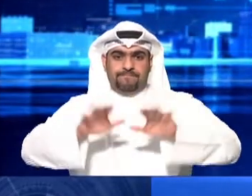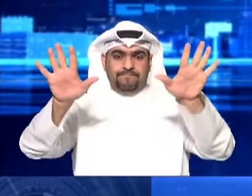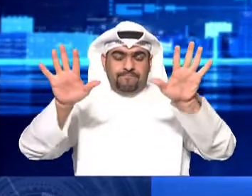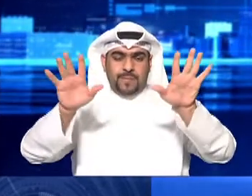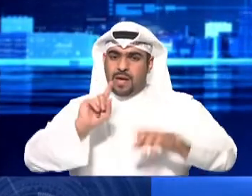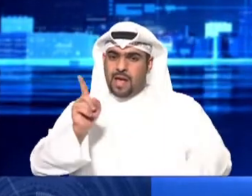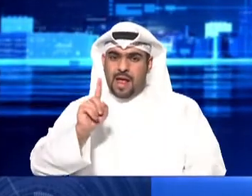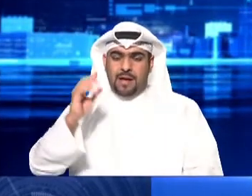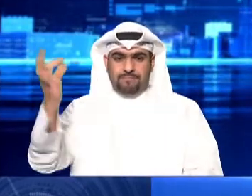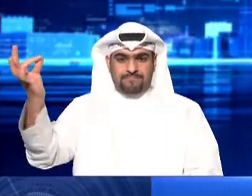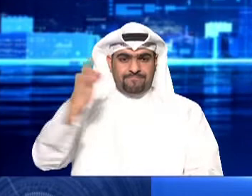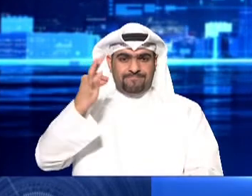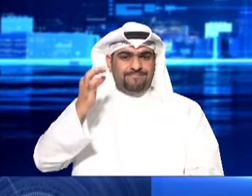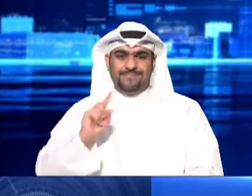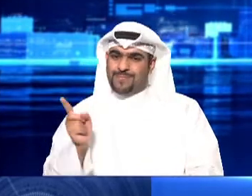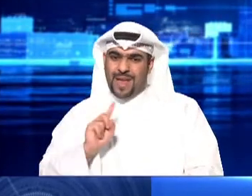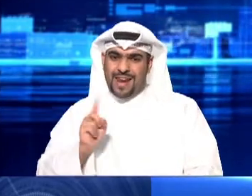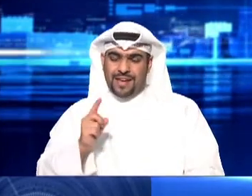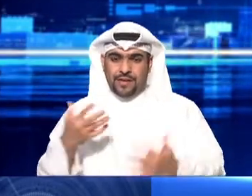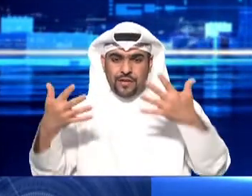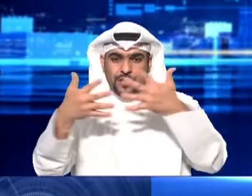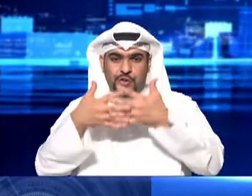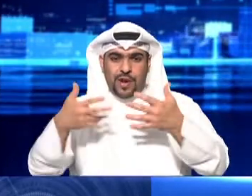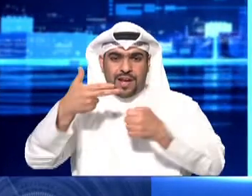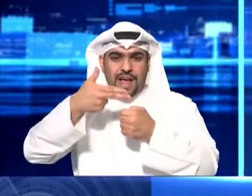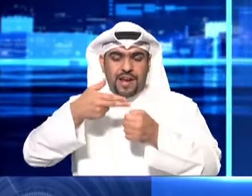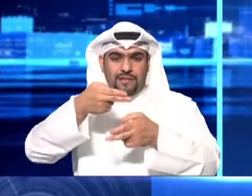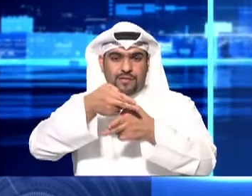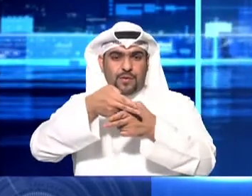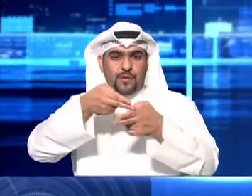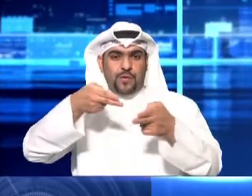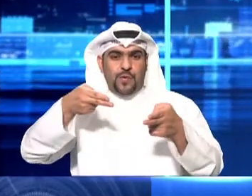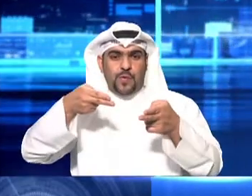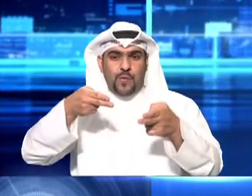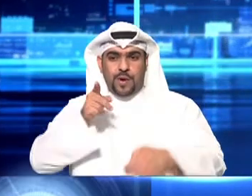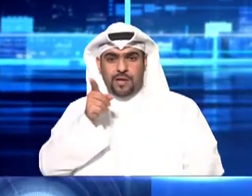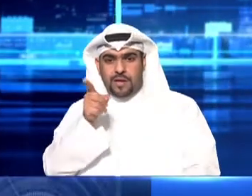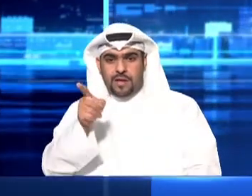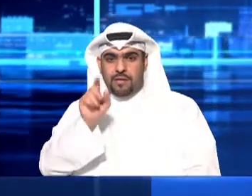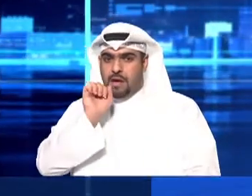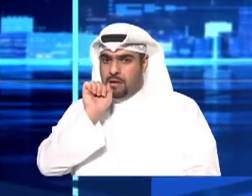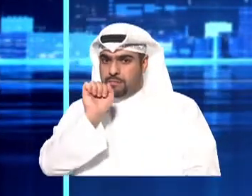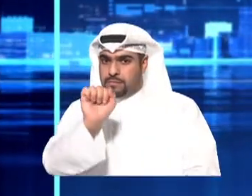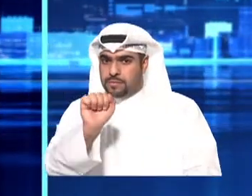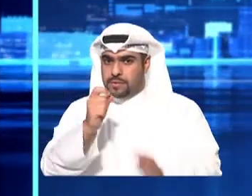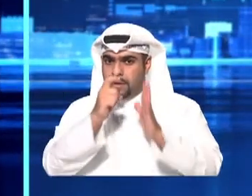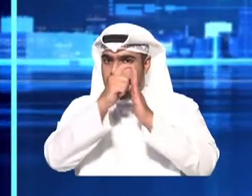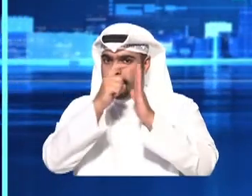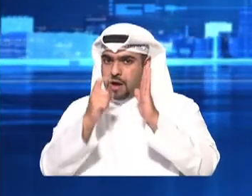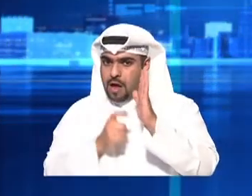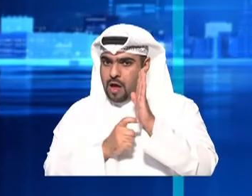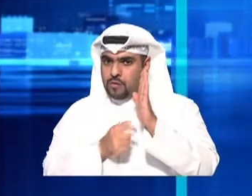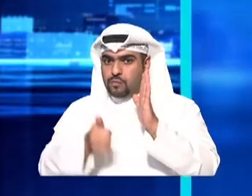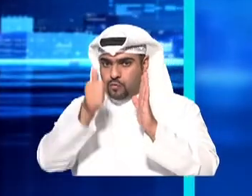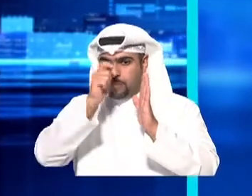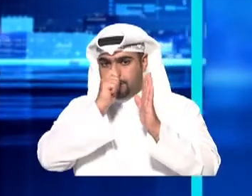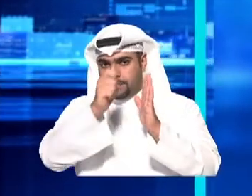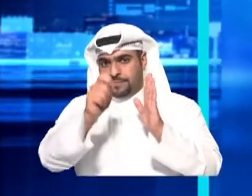لسمعة شركة ناقلات النفط الكويتية التي تحتفظ بحقها القانوني المتعلق بهذا الخصوص.